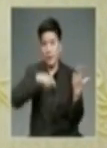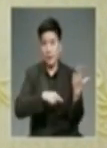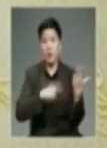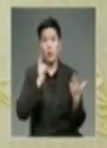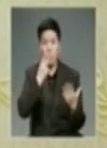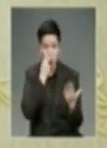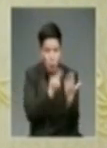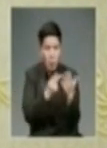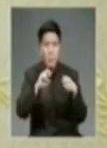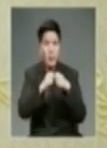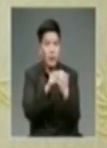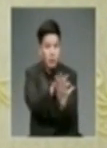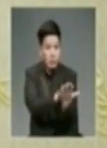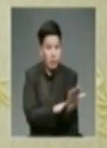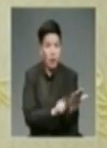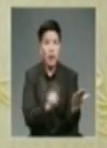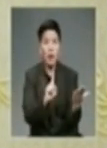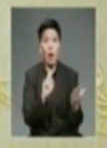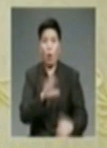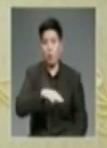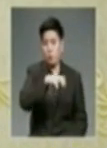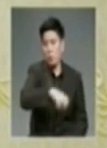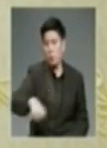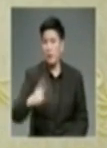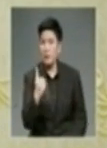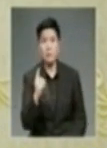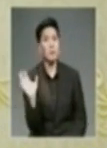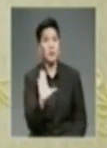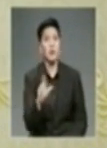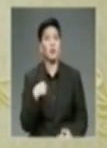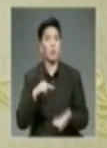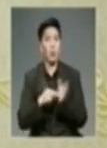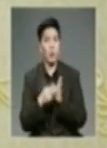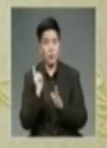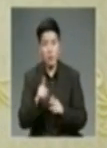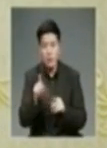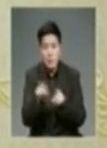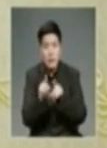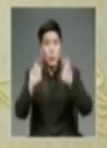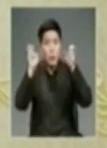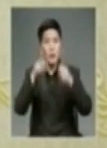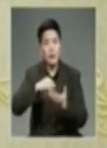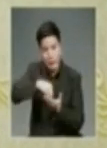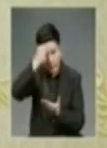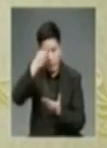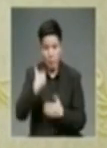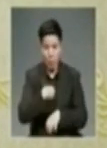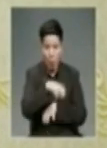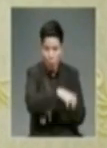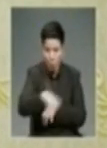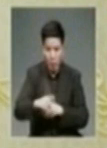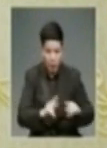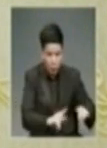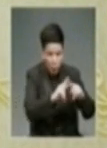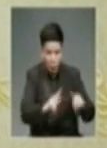ศร่วมกันเพราะว่ามันไม่ใช่ปัญหาขององค์กรใดองค์กรหนึ่งหากว่าเป็นปัญหาเช่นเรื่องการศึกษาเนี่ยนะครับมันหลายกระทรวงที่เกี่ยว